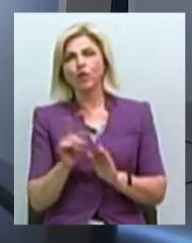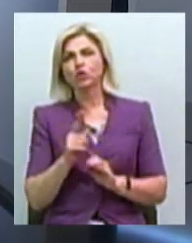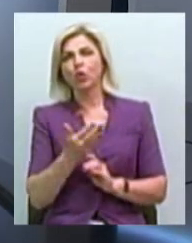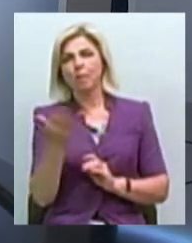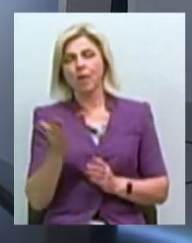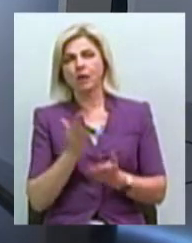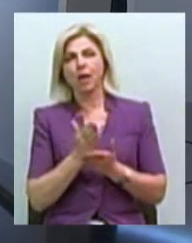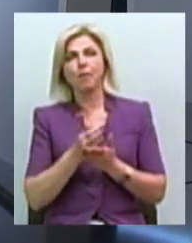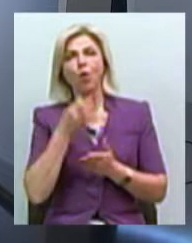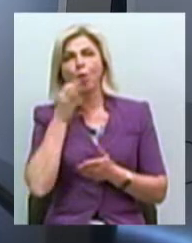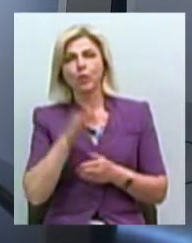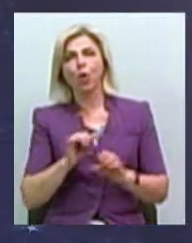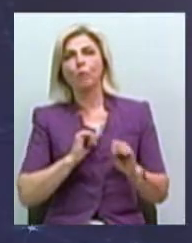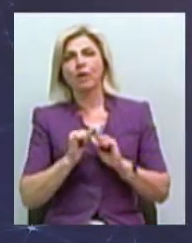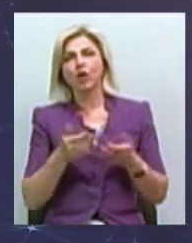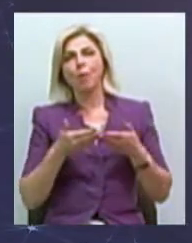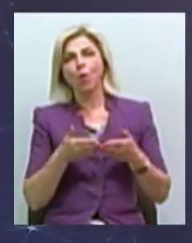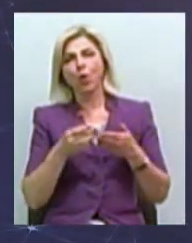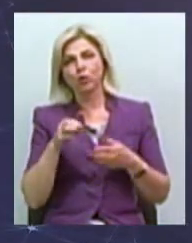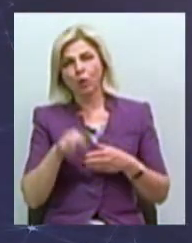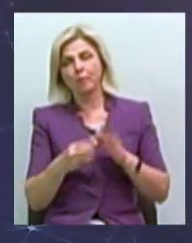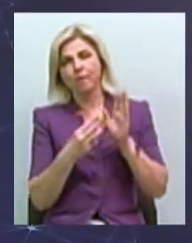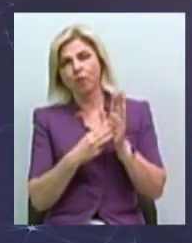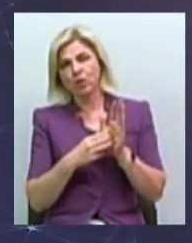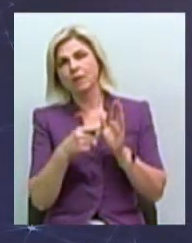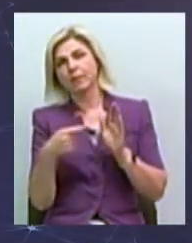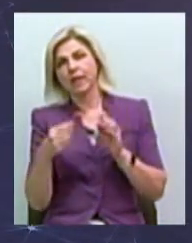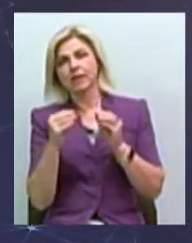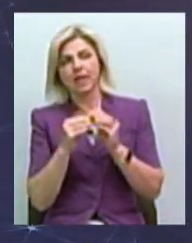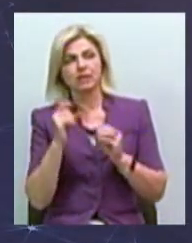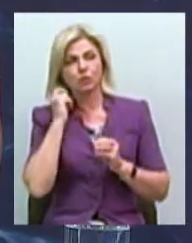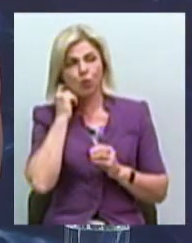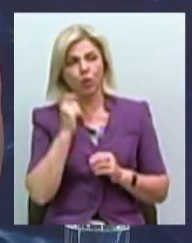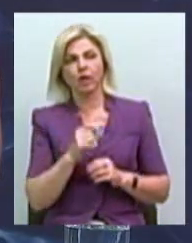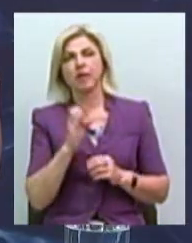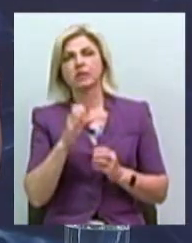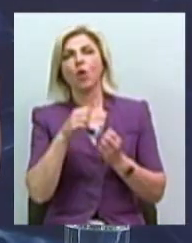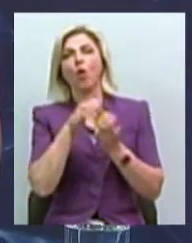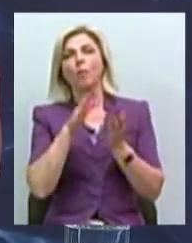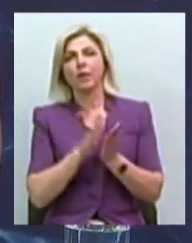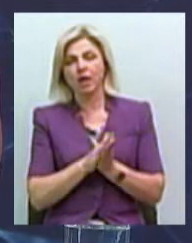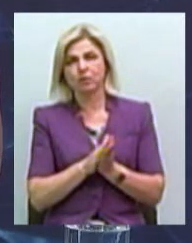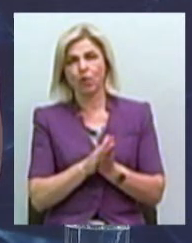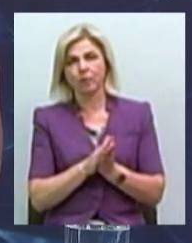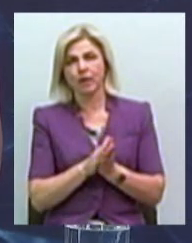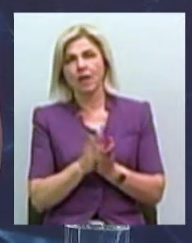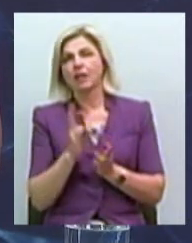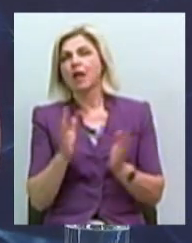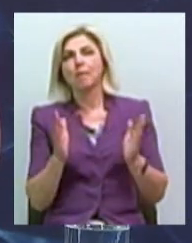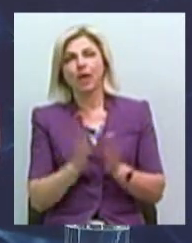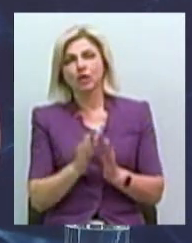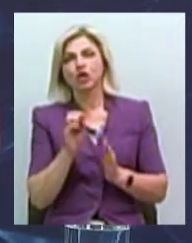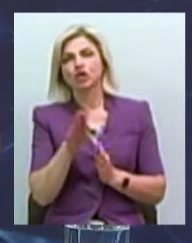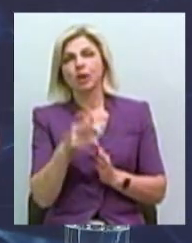досвід управління портом, наприклад, там 8 років там, чи 10 років з обсягом перевалки там не менше, ніж